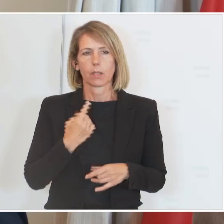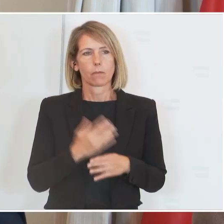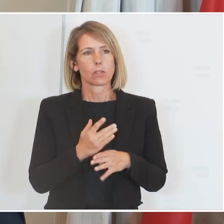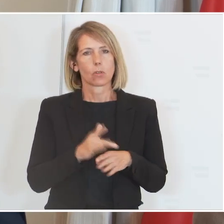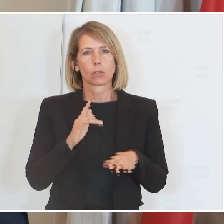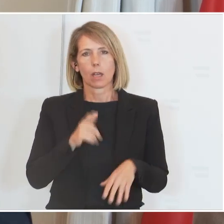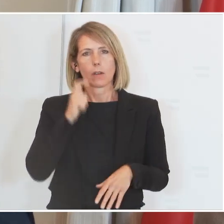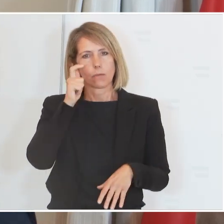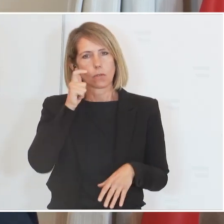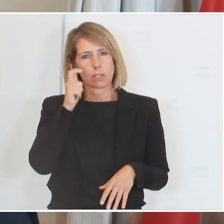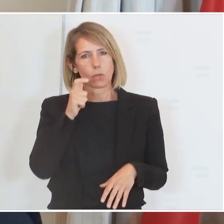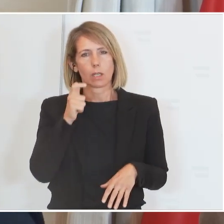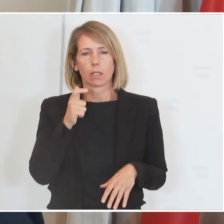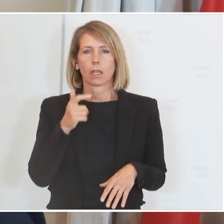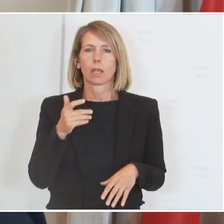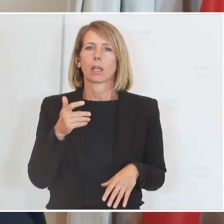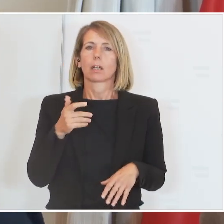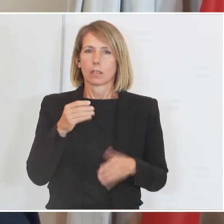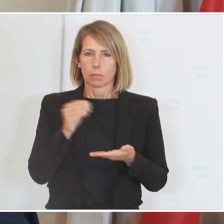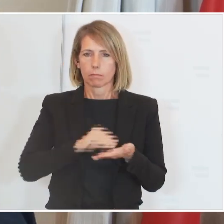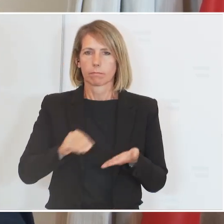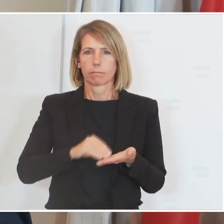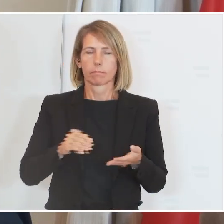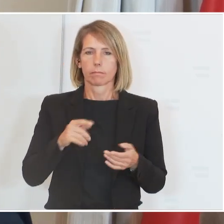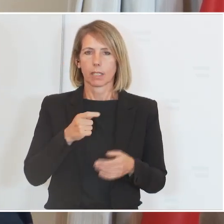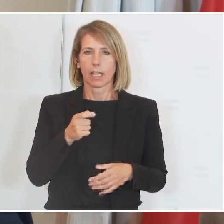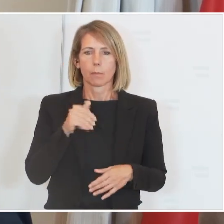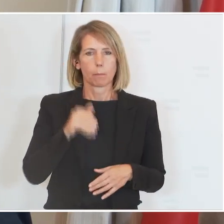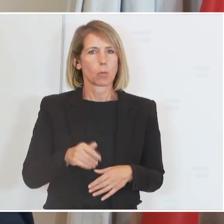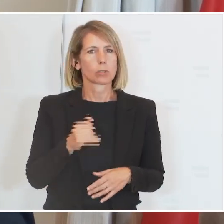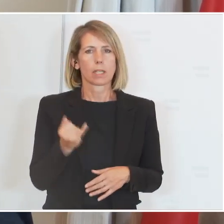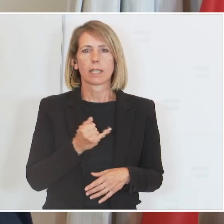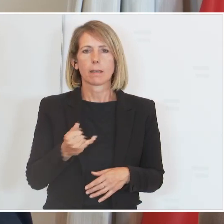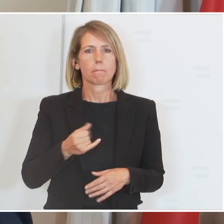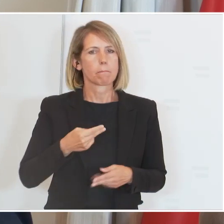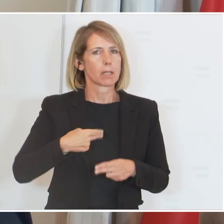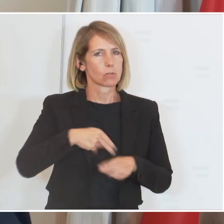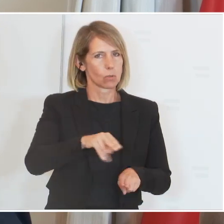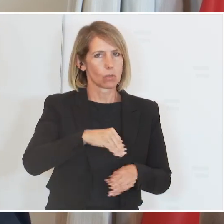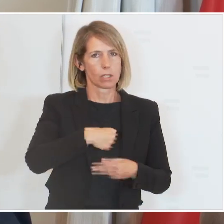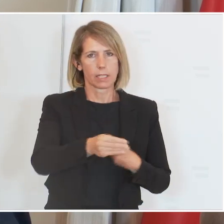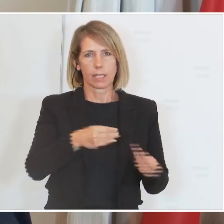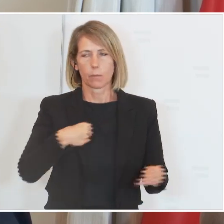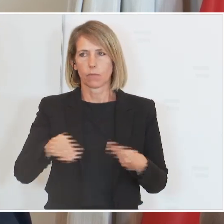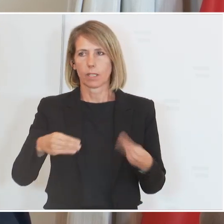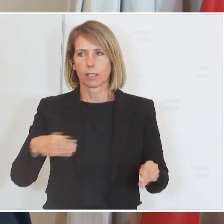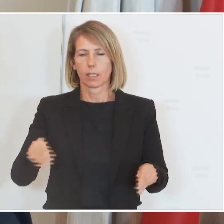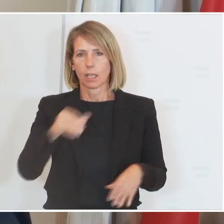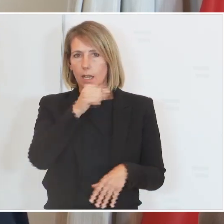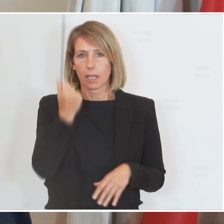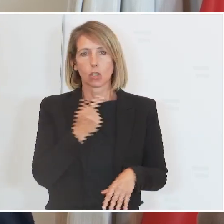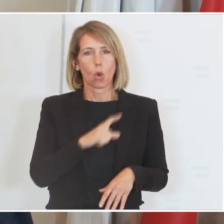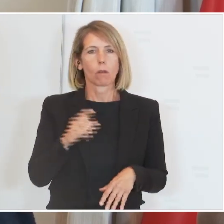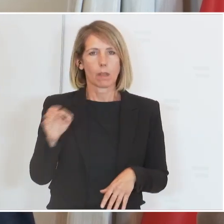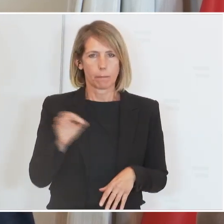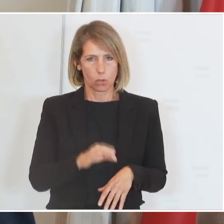dass dieses Geld immer zurückgegeben werden muss. Damit haben wir auch eine 100% Abschaffung der schleichenden Steuererhöhung.